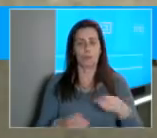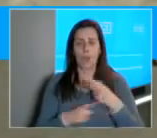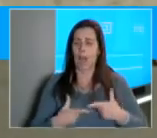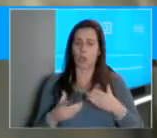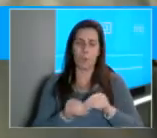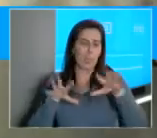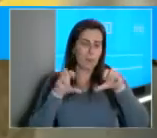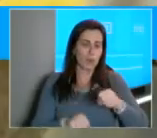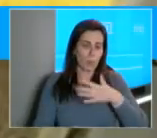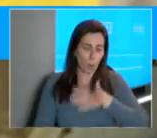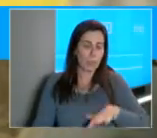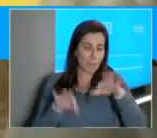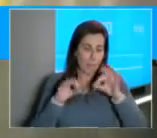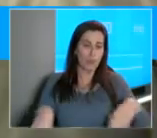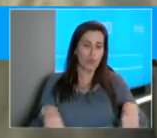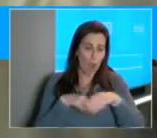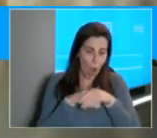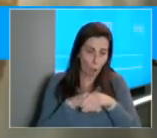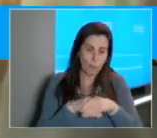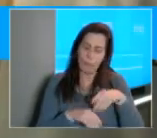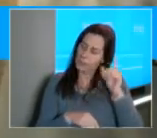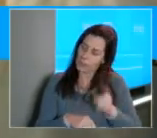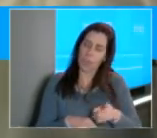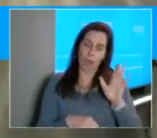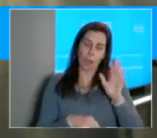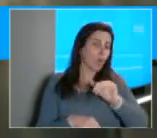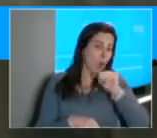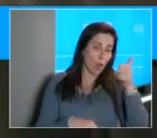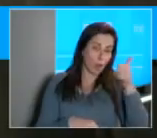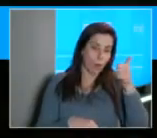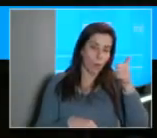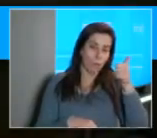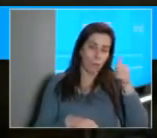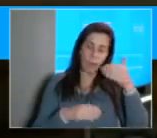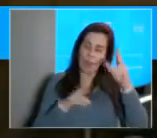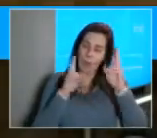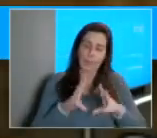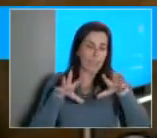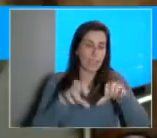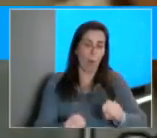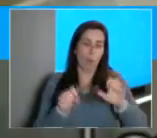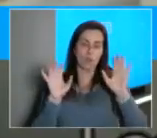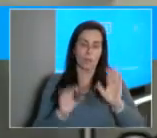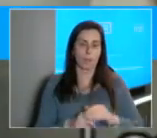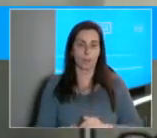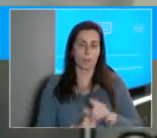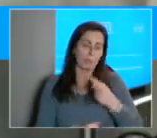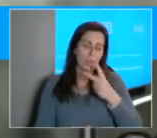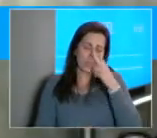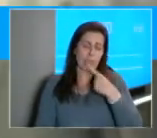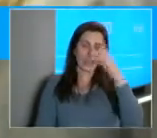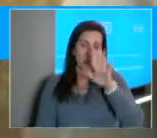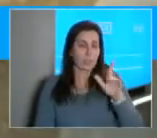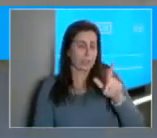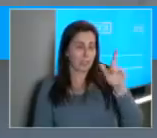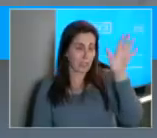לחיות איתו, ואם רוצים באמת שלום אמת, צריך קודם כל להיפטר מהכיבוש. ברור, שאלה האחרונה, זו היצירה